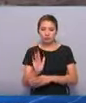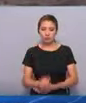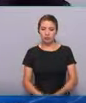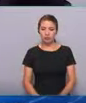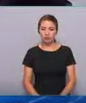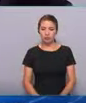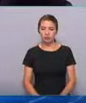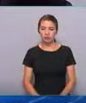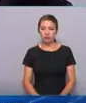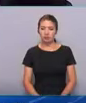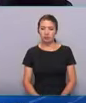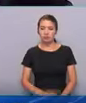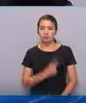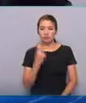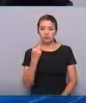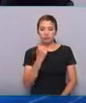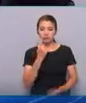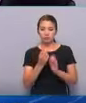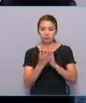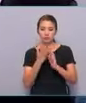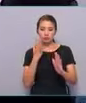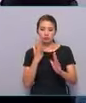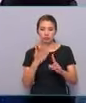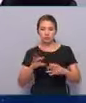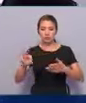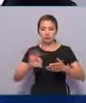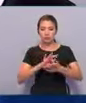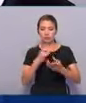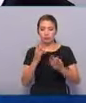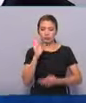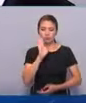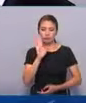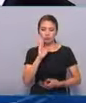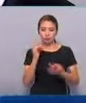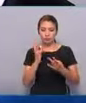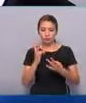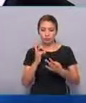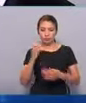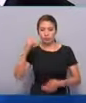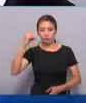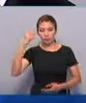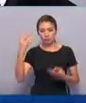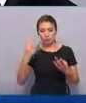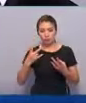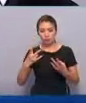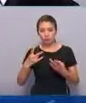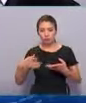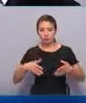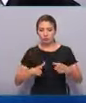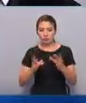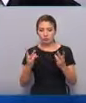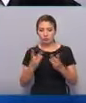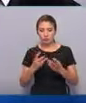Бірінші кезекте бізге не керек? Бірінші кезекте күттірмейтін нәрсе. Ауыз су ма ауыз су, свет па свет, жол ма